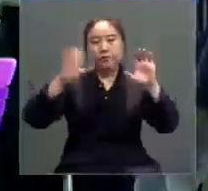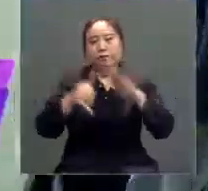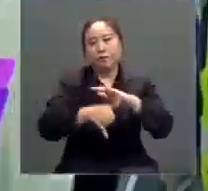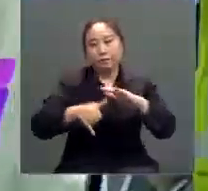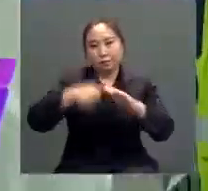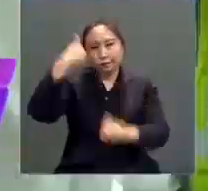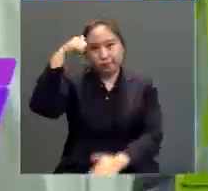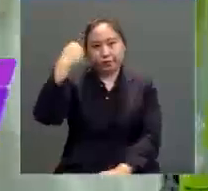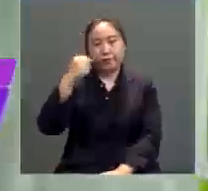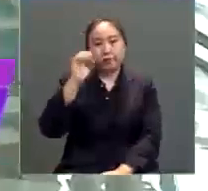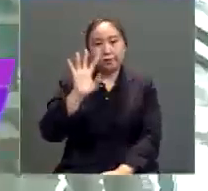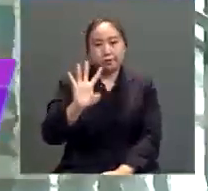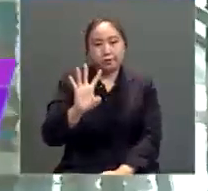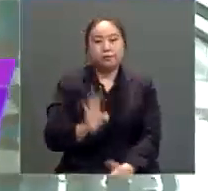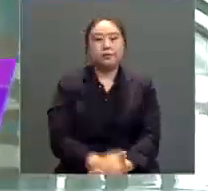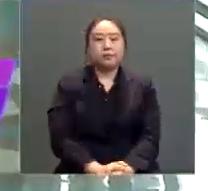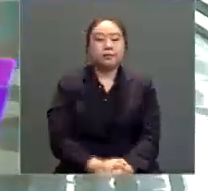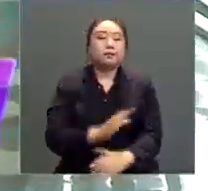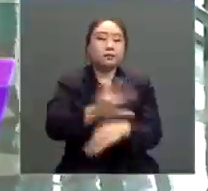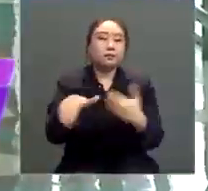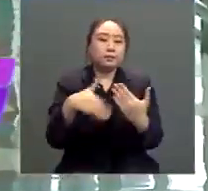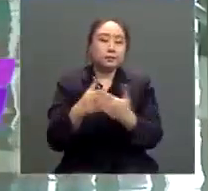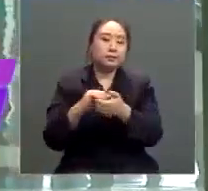คนโดยทุกคนผ่านมาตรการคัดกรองอย่างรัดกุมตั้งแต่ออกจากเรื่องการตรวจสอบเอกสารต่างๆและการฉีดพ่นยาฆ่าเชื้อสัมภาระที่ติดตัวมาทุกชิ้นก่อนที่จะขึ้นรถบัสไปยังสถานที่ควบคุมแห่งรัฐเพื่อเข้าสู่กระบวนการการตัดตัวเป็นเวลา14วันค่ะทุกคนก็ให้ความร่วมมือเป็นอย่างดีครับ